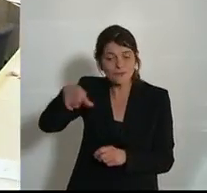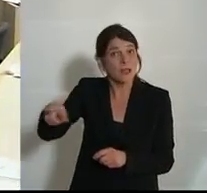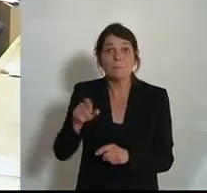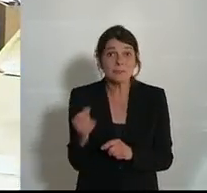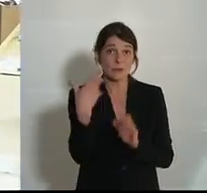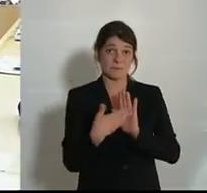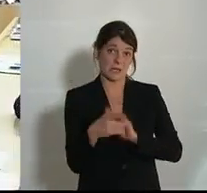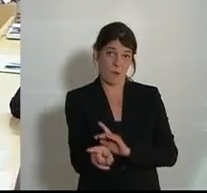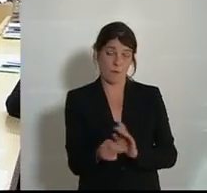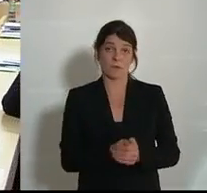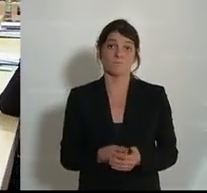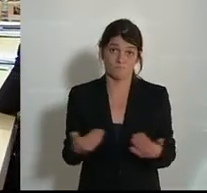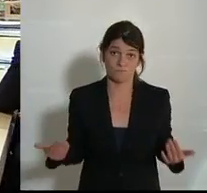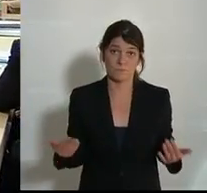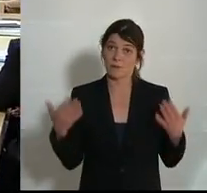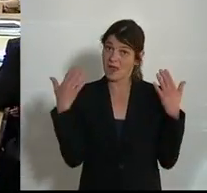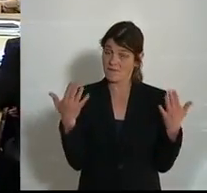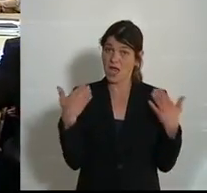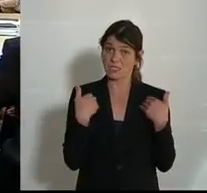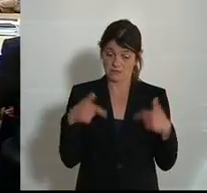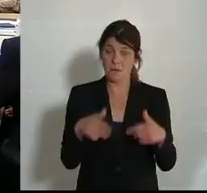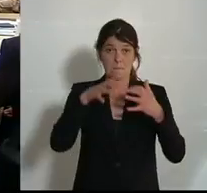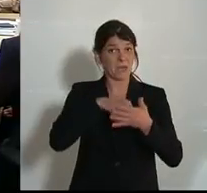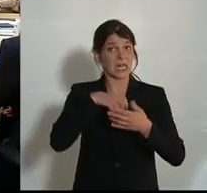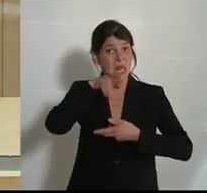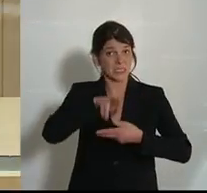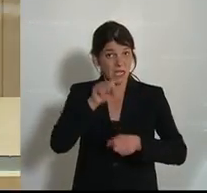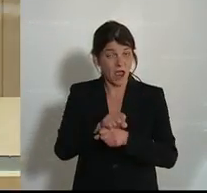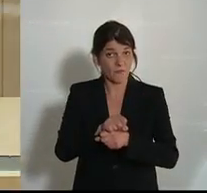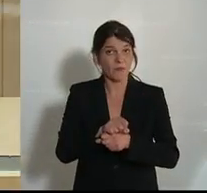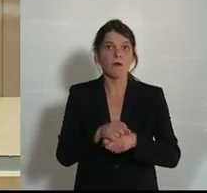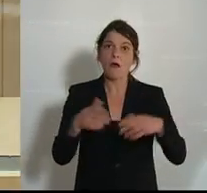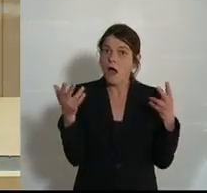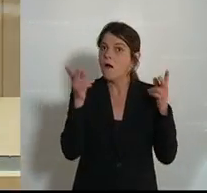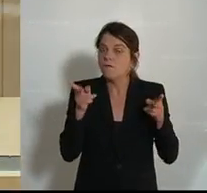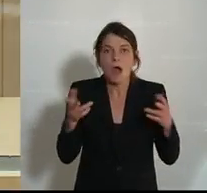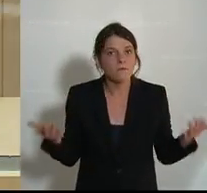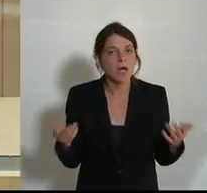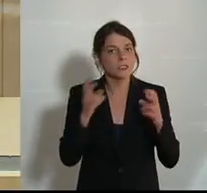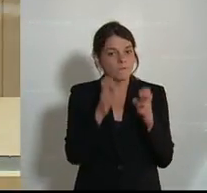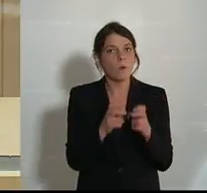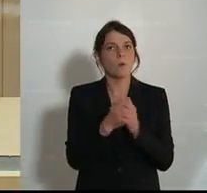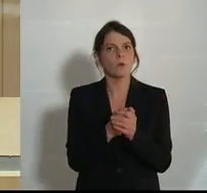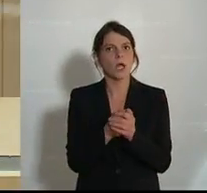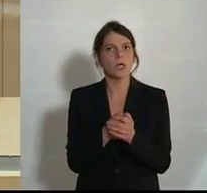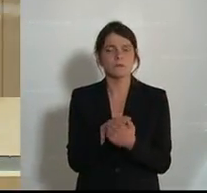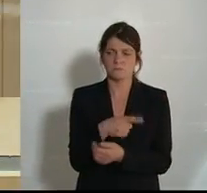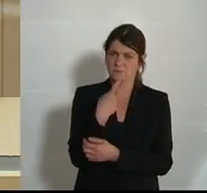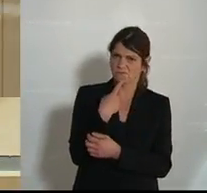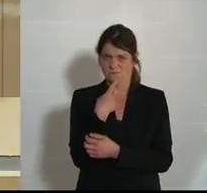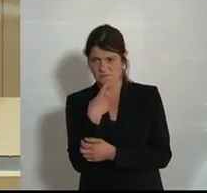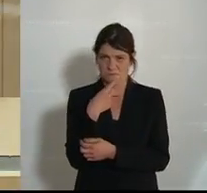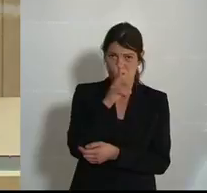brauchen. Und was wir aber hier im Bericht lesen, ist, dass tatsächlicherweise Wohnungen in sehr, sehr